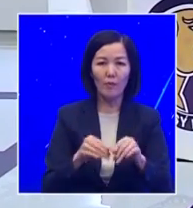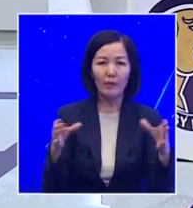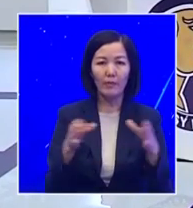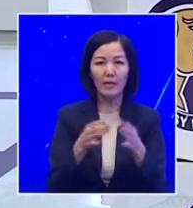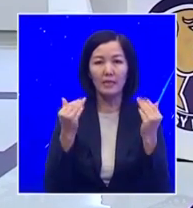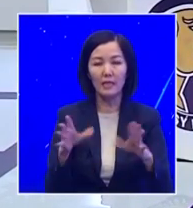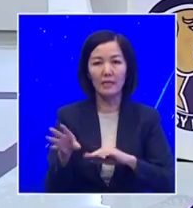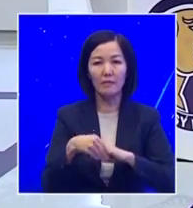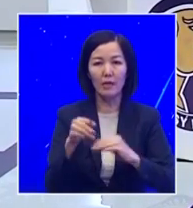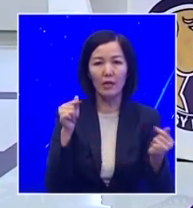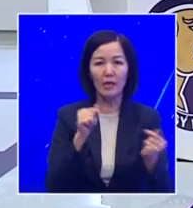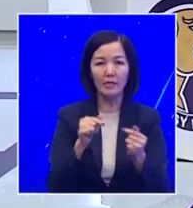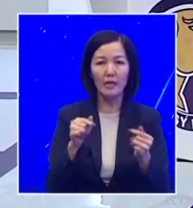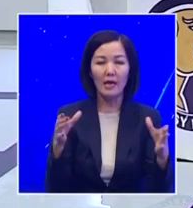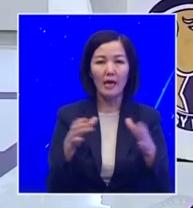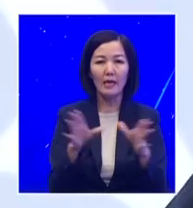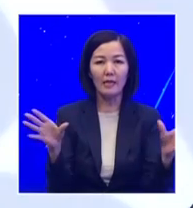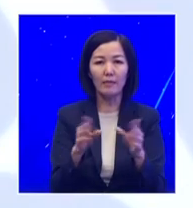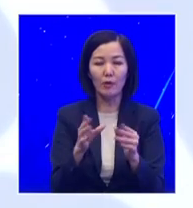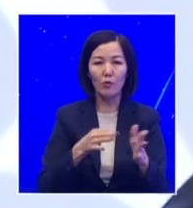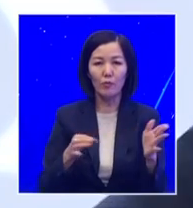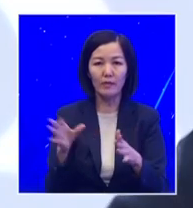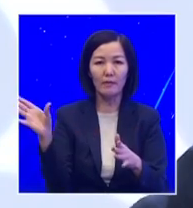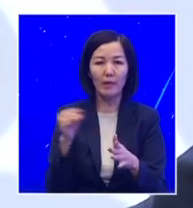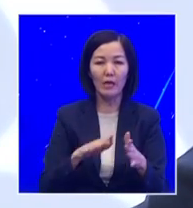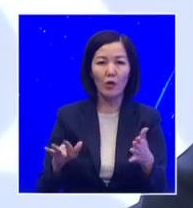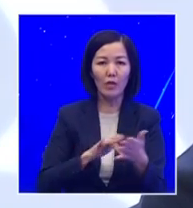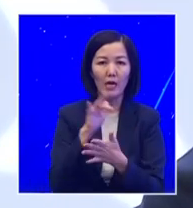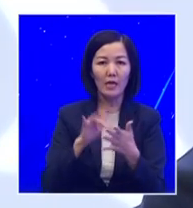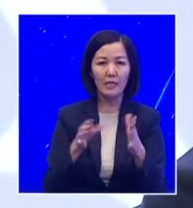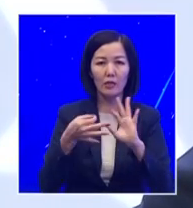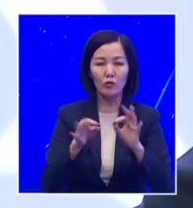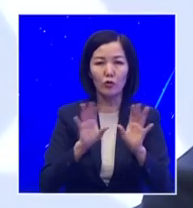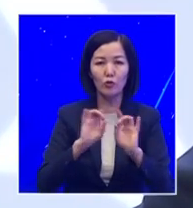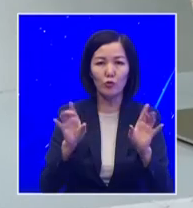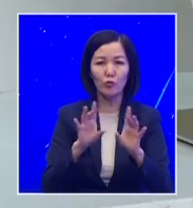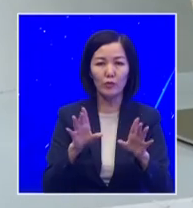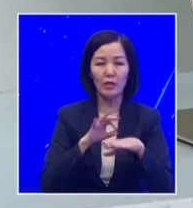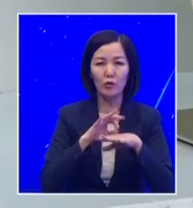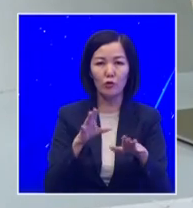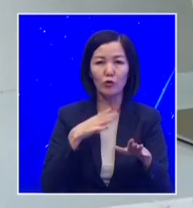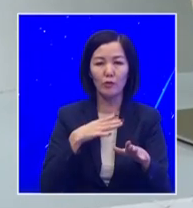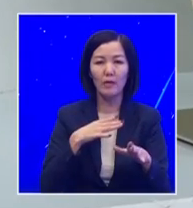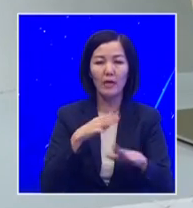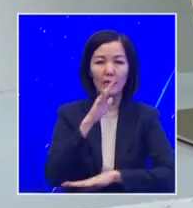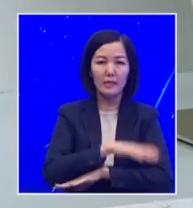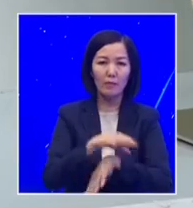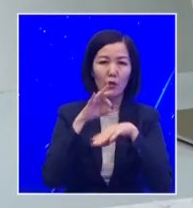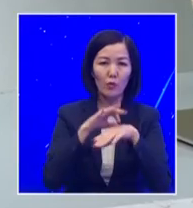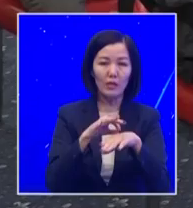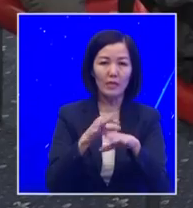бірлестік өкілдері Сыбайлас жемқорлыққа қарсы агенттікпен бірігіп, облыстың барлық аудан қаласында түсіндіру жұмыстарын жүргізіп, семинар